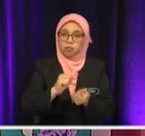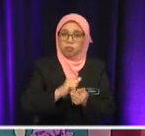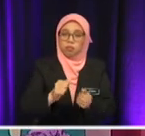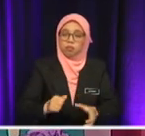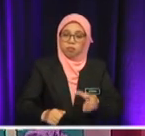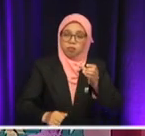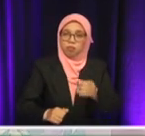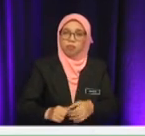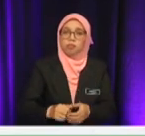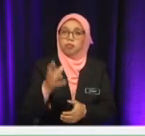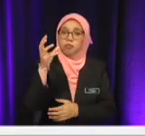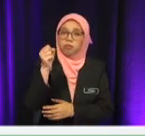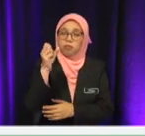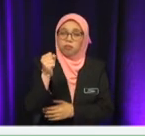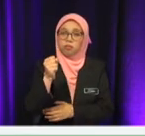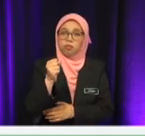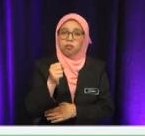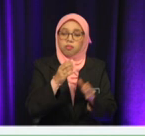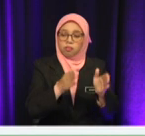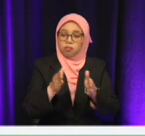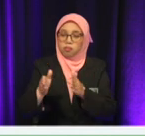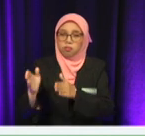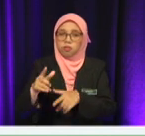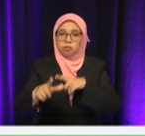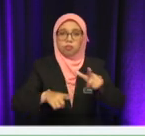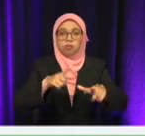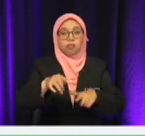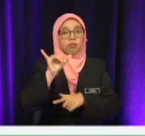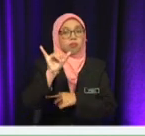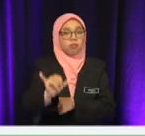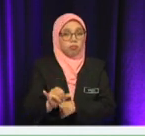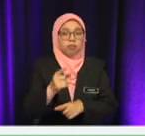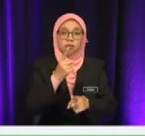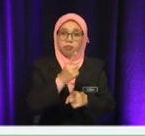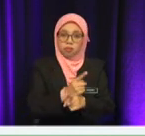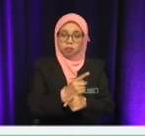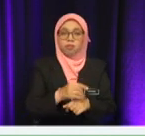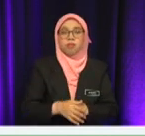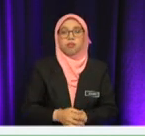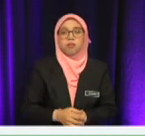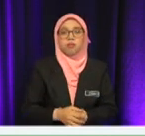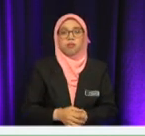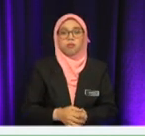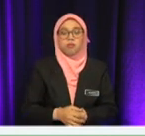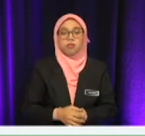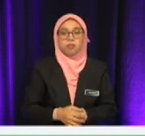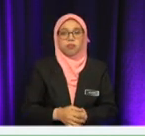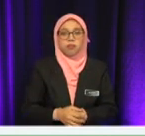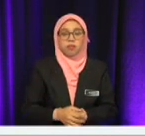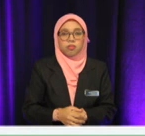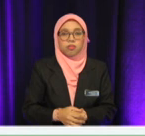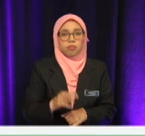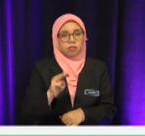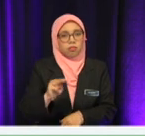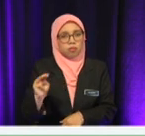Susun langkah kerja membasuh botol susu itu dengan menulis 1, 2, 3, 4, 5 pada ruang jawapan. Baik,